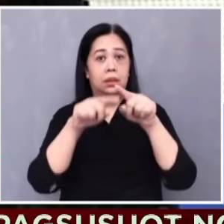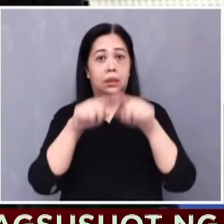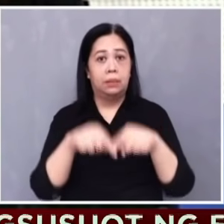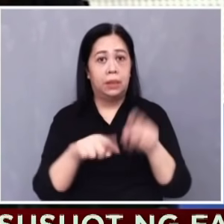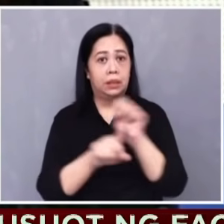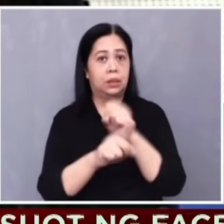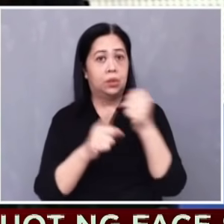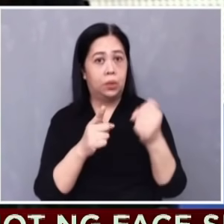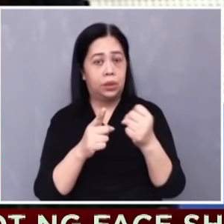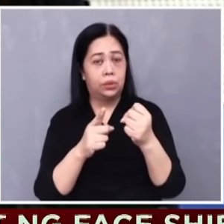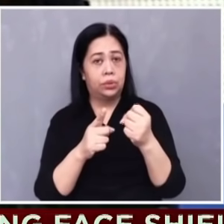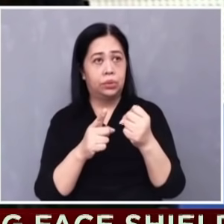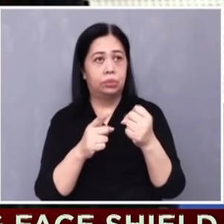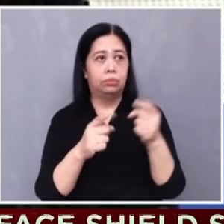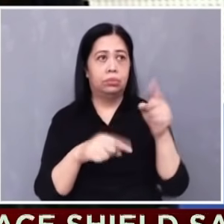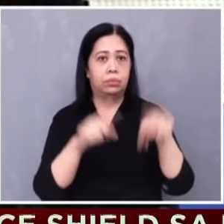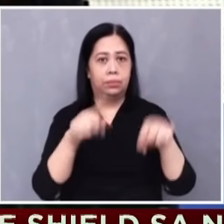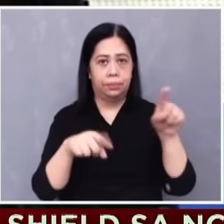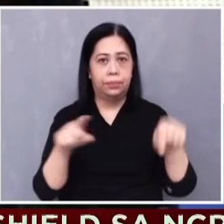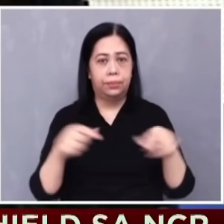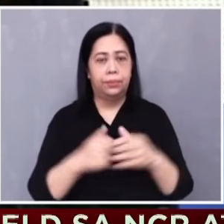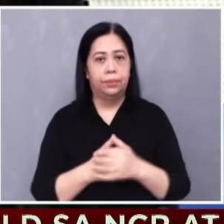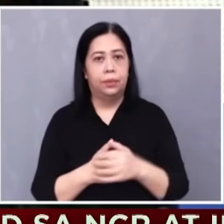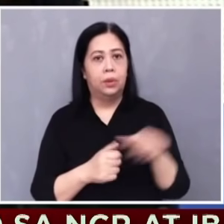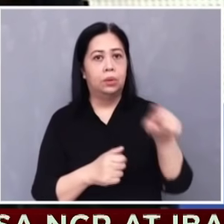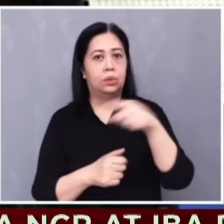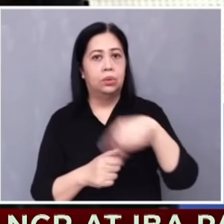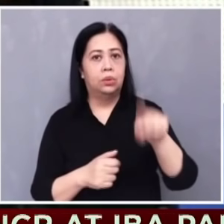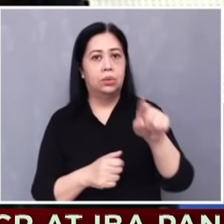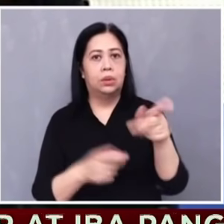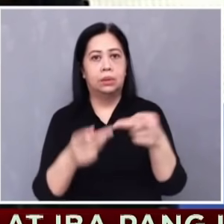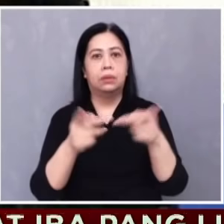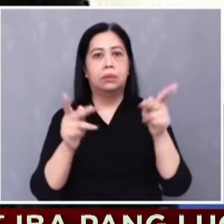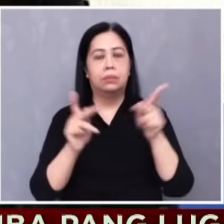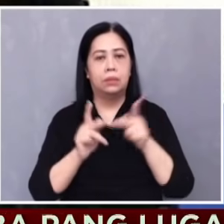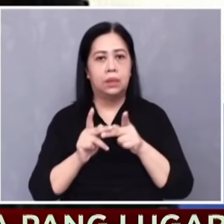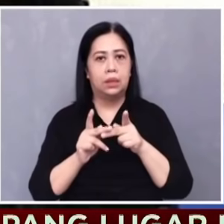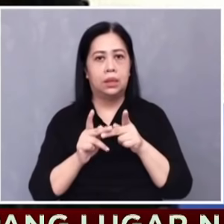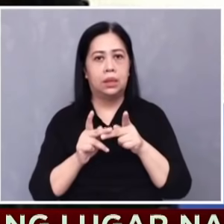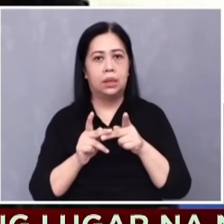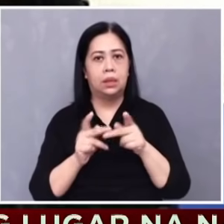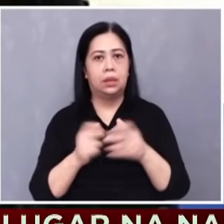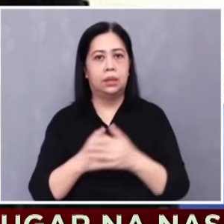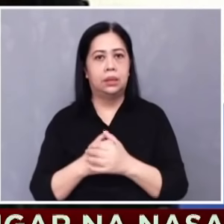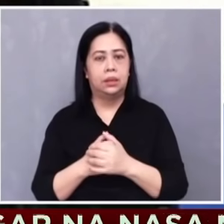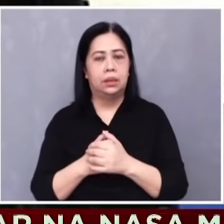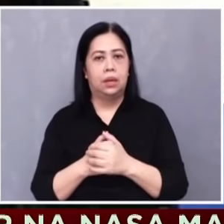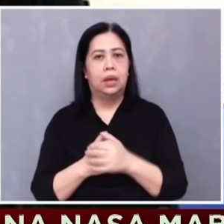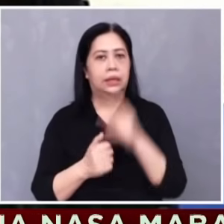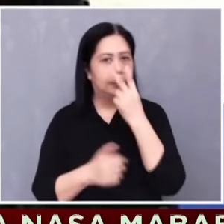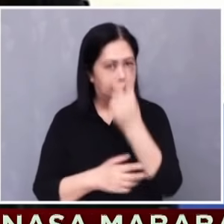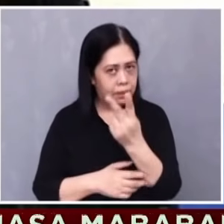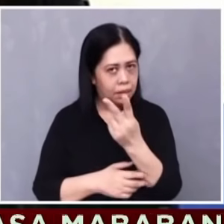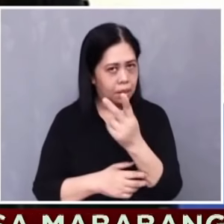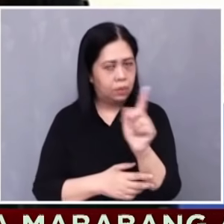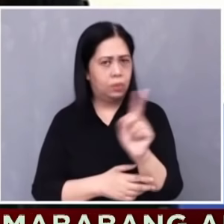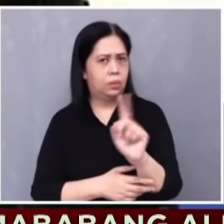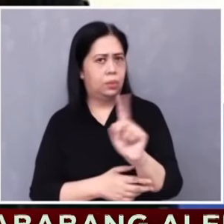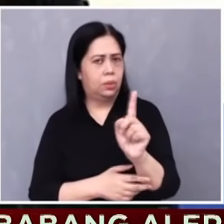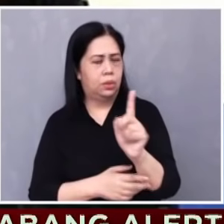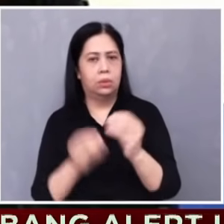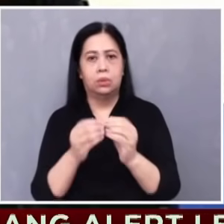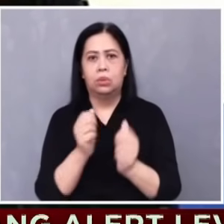mga circumstances po doon sa kanilang lugar, ay tingnan nila kung ano yung pinaka